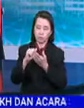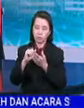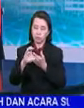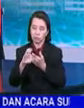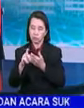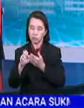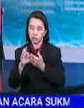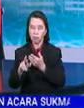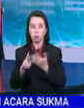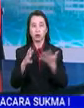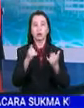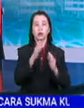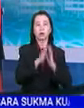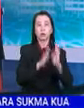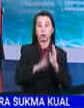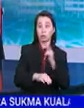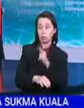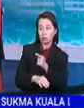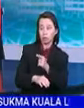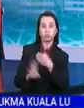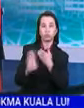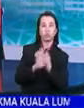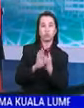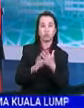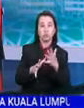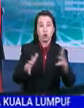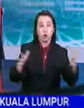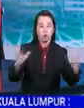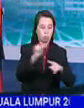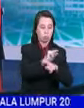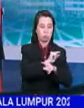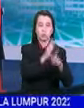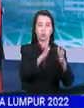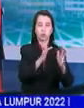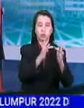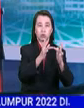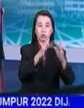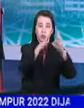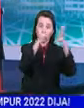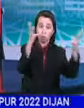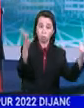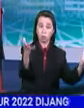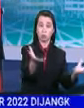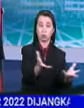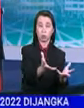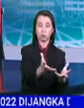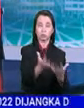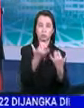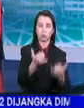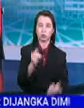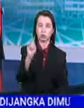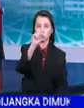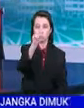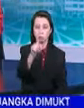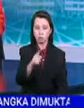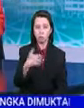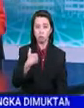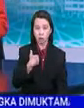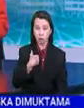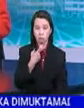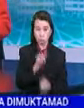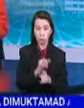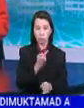Dan kini perbuatan itu menjadi ancaman besar kepada pengguna internet di seluruh dunia. Persoalannya, adakah